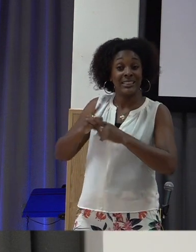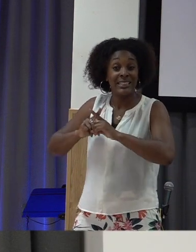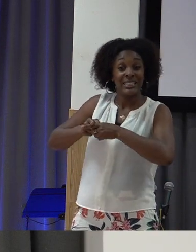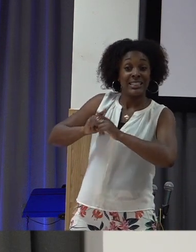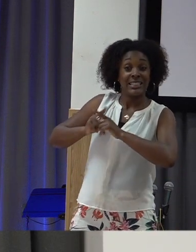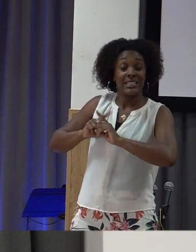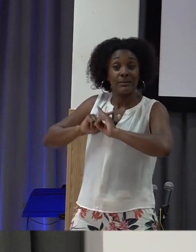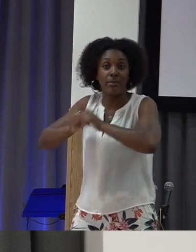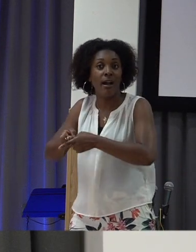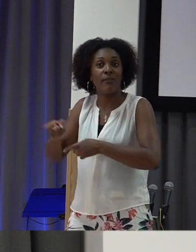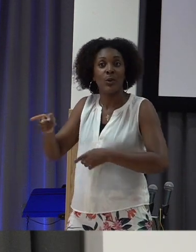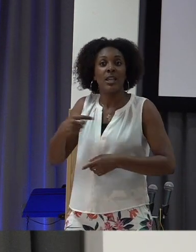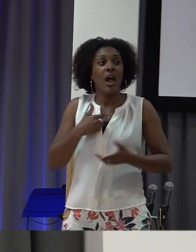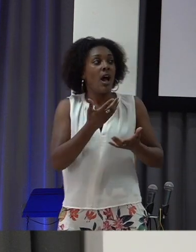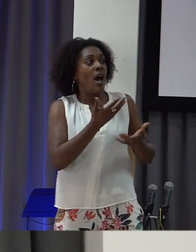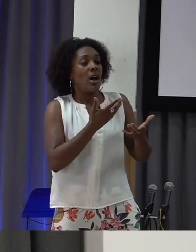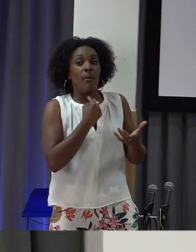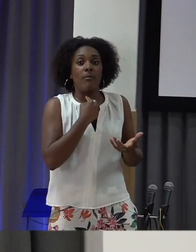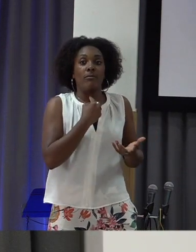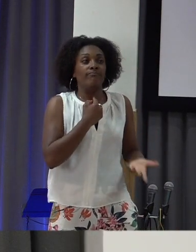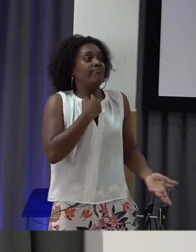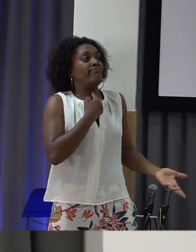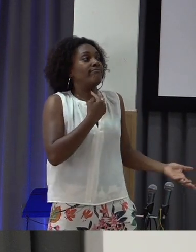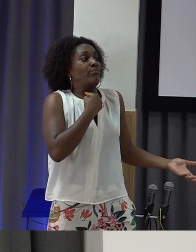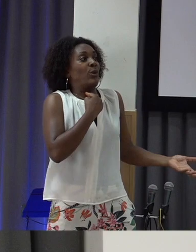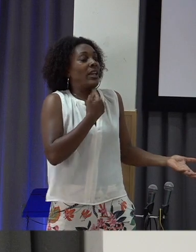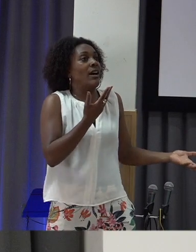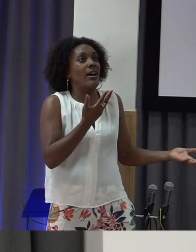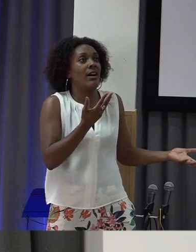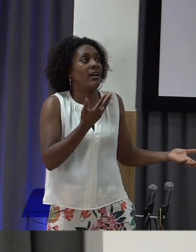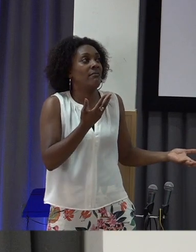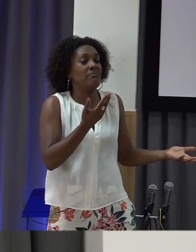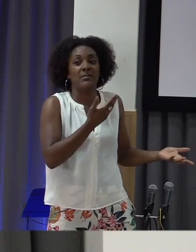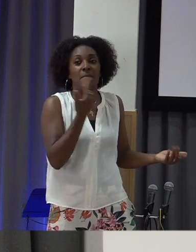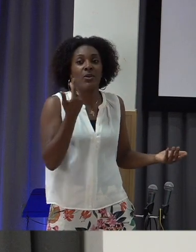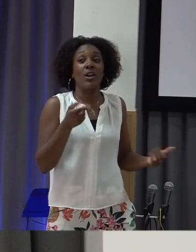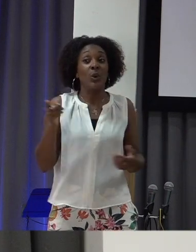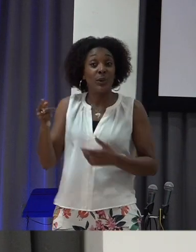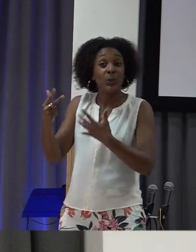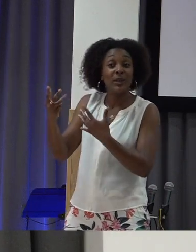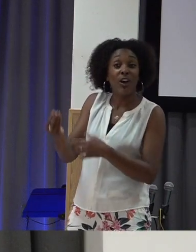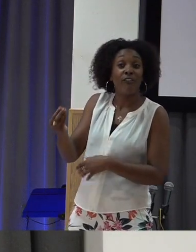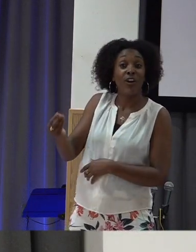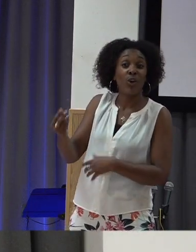a dû quitter le rabbinat. Et il avait une flopée d'enfants, 8 ou 9. C'était comme les lapins.